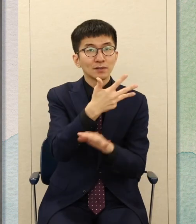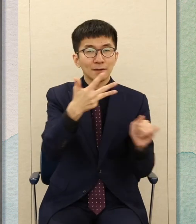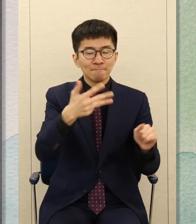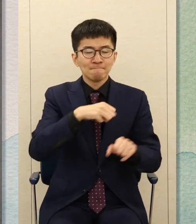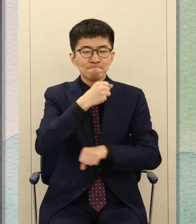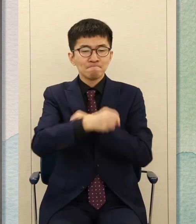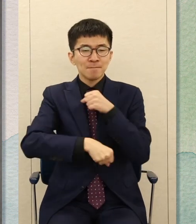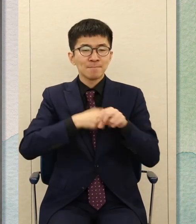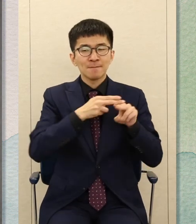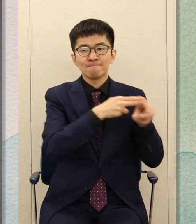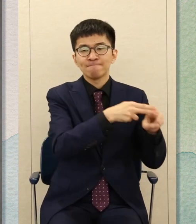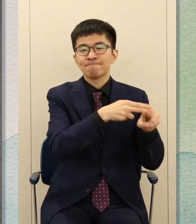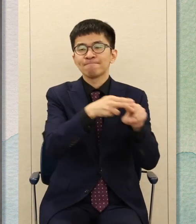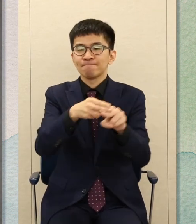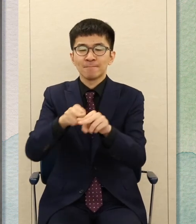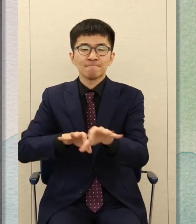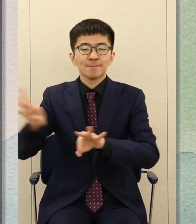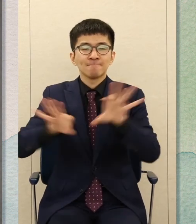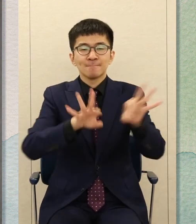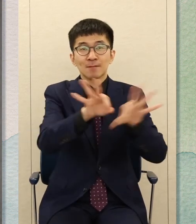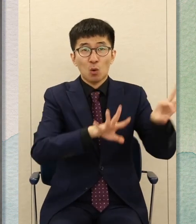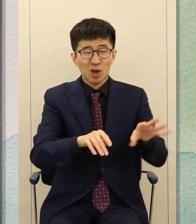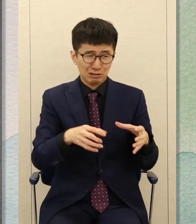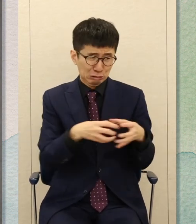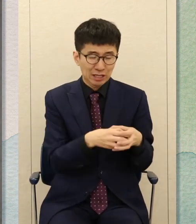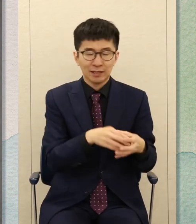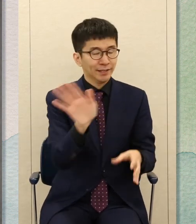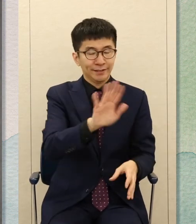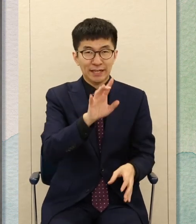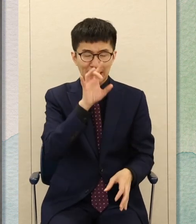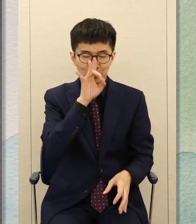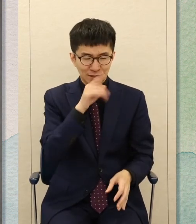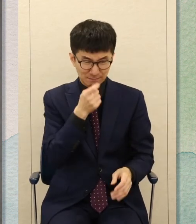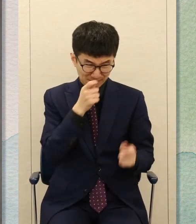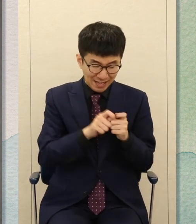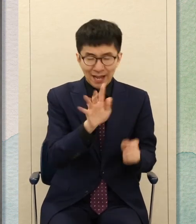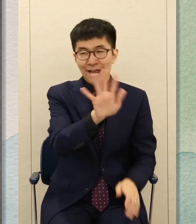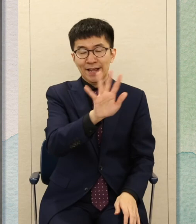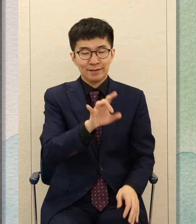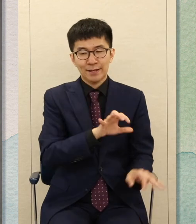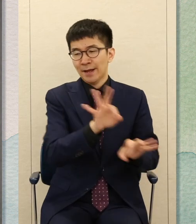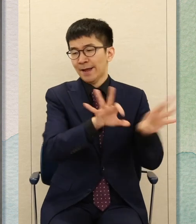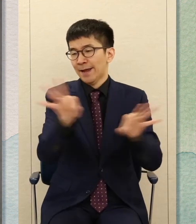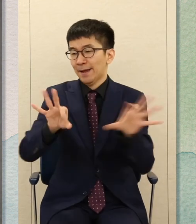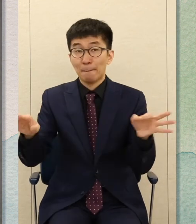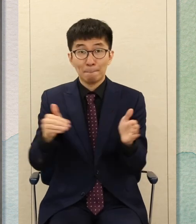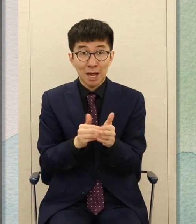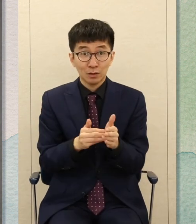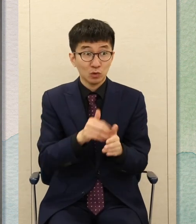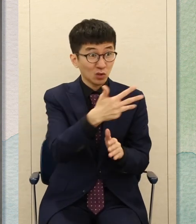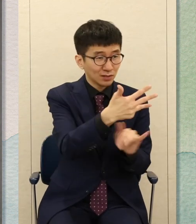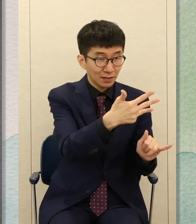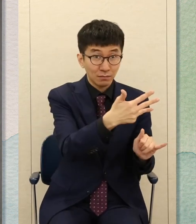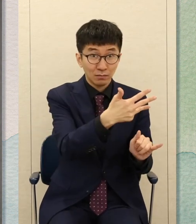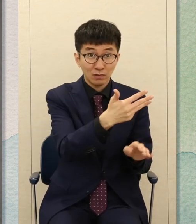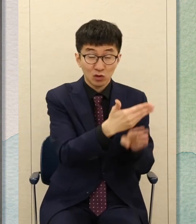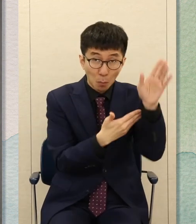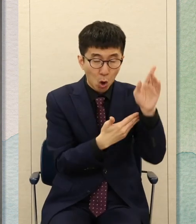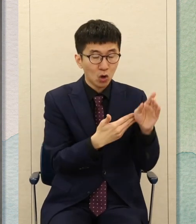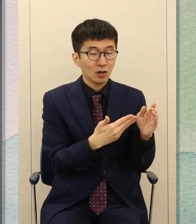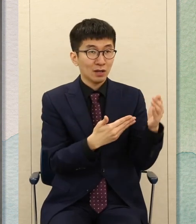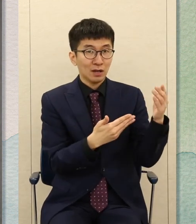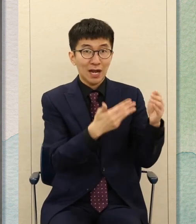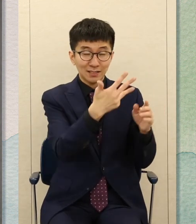정해요. 예, 친한 사람들끼리 못 모이게 만드는 거예요. 그리고 9명이 되잖아요. 그럼 모임을 해산해요.